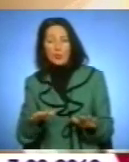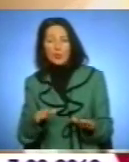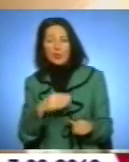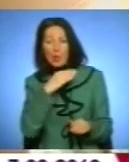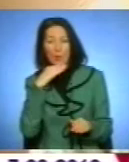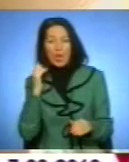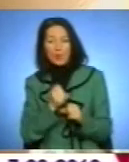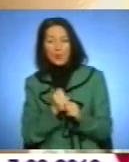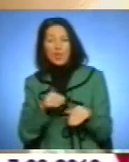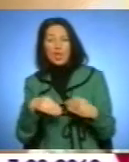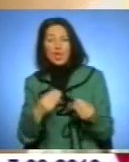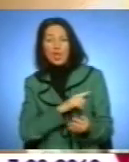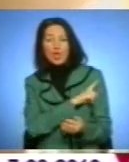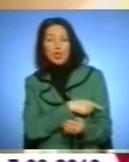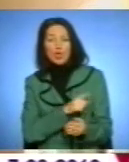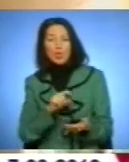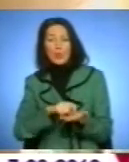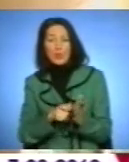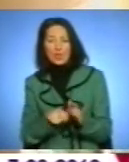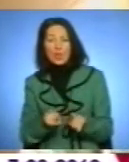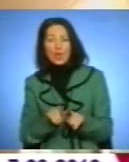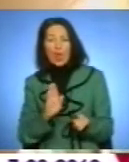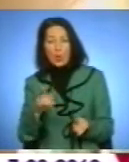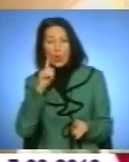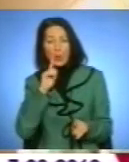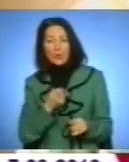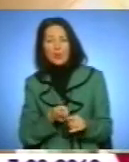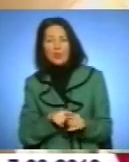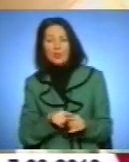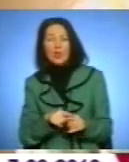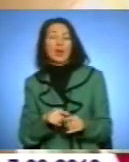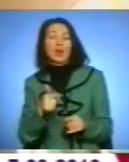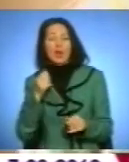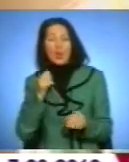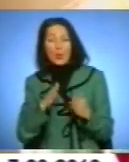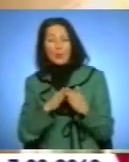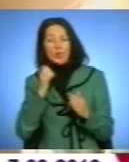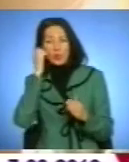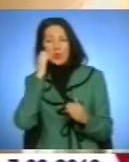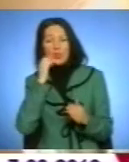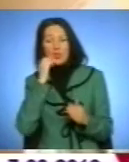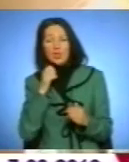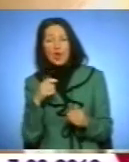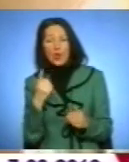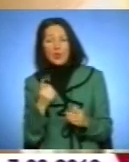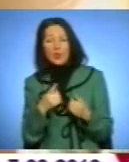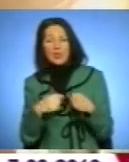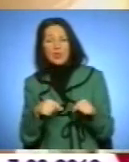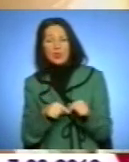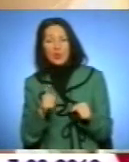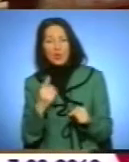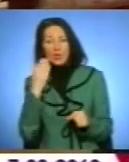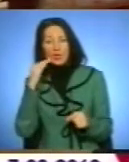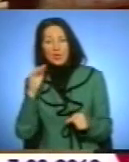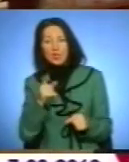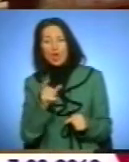своїх зусиль, щоб таке приміщення було комфортне. Це стаціонарне геріатричне відділення, одне з найкращих в нашій області, де люди мають повний